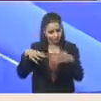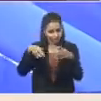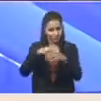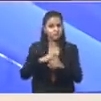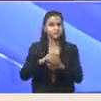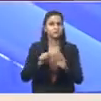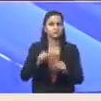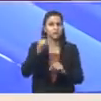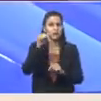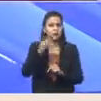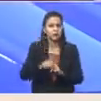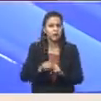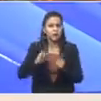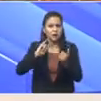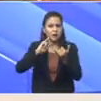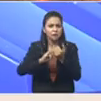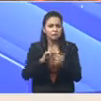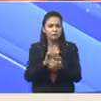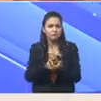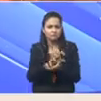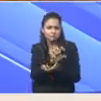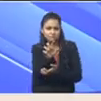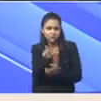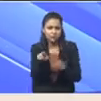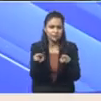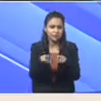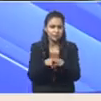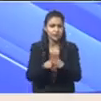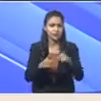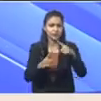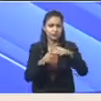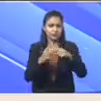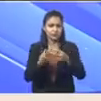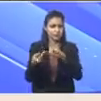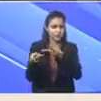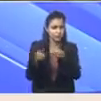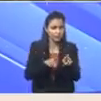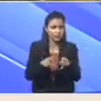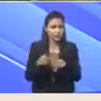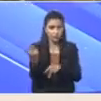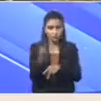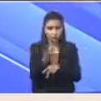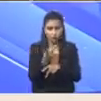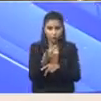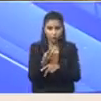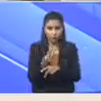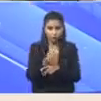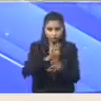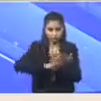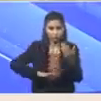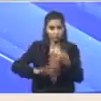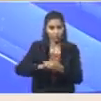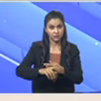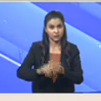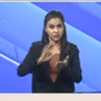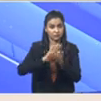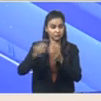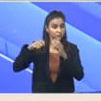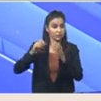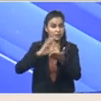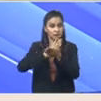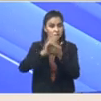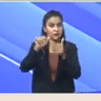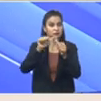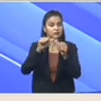वाली स्पाइडरमैन हो या ट्रांसफॉर्मर्स, इन दोनों मूवीज में हरिनारायण राजीव